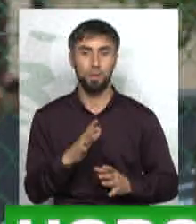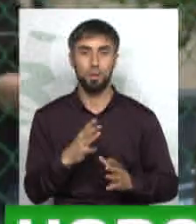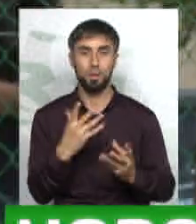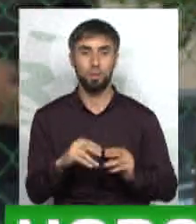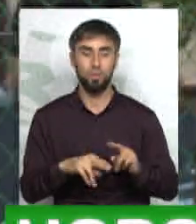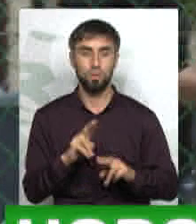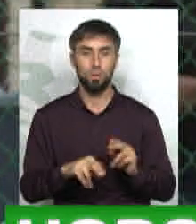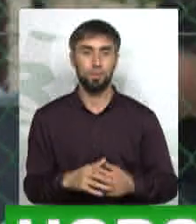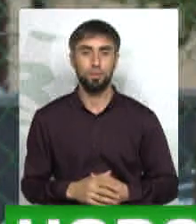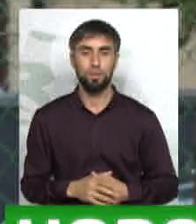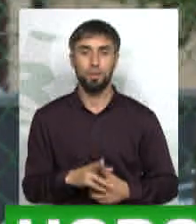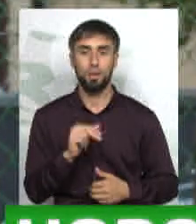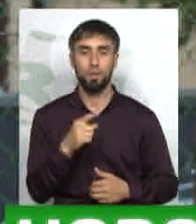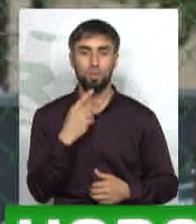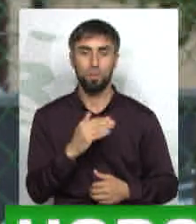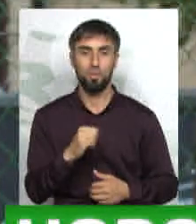Как Тимур Леонидович сказал,